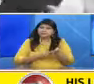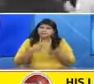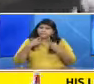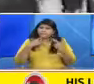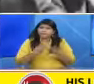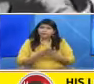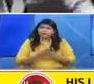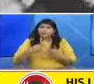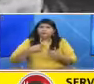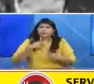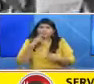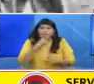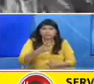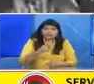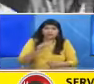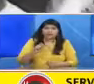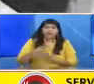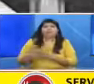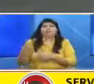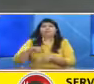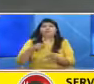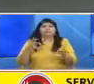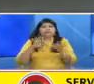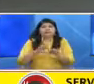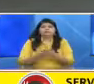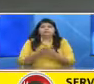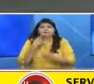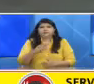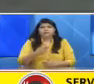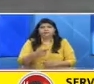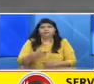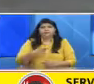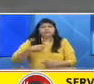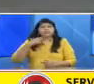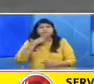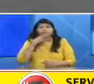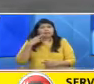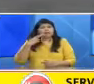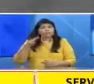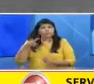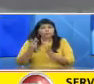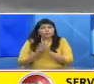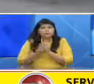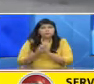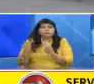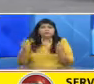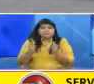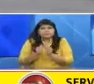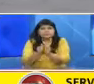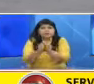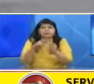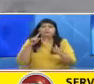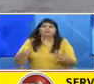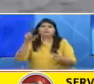करके सिखाई थी। सत्य के साथ गांधी का जितना अटूट नाता रहा है, सेवा के साथ भी